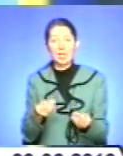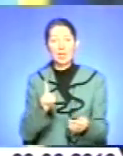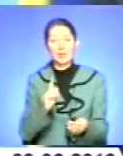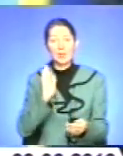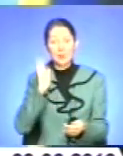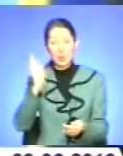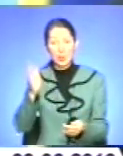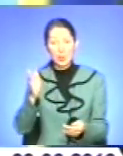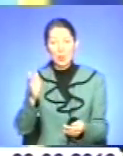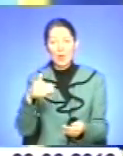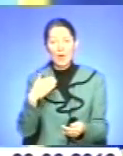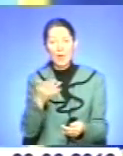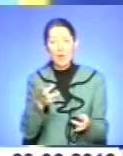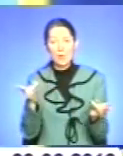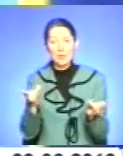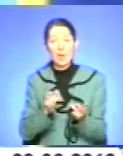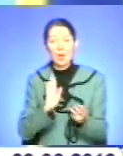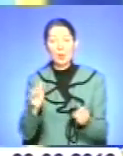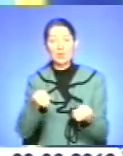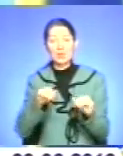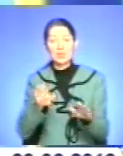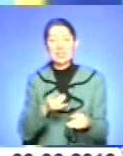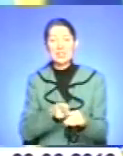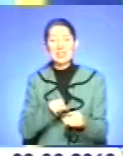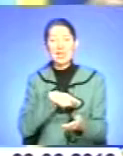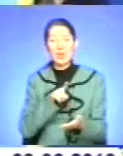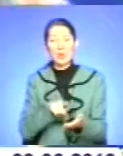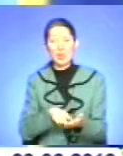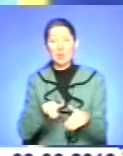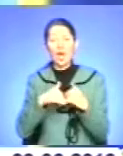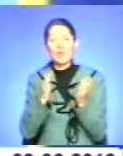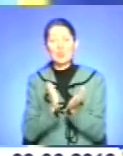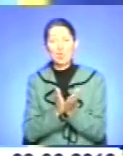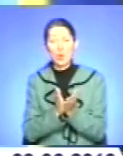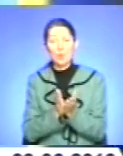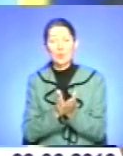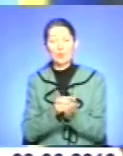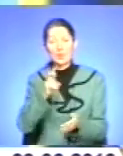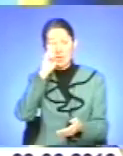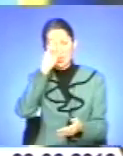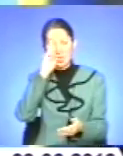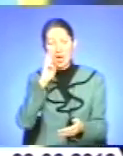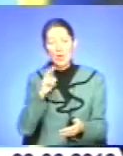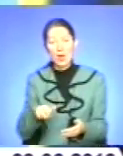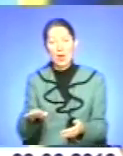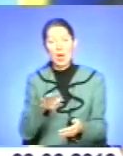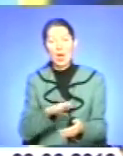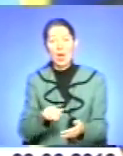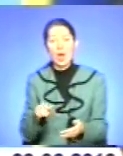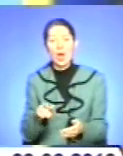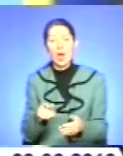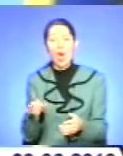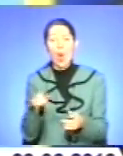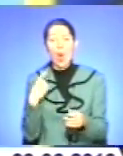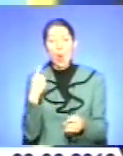майбутньому. Вам треба буде вирішити всі ці питання. В цілому, як так, в загальному, держава притягнула руки, область,